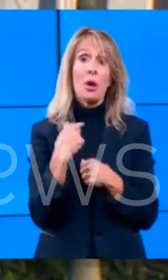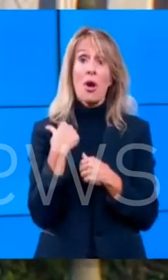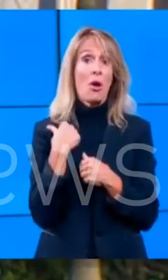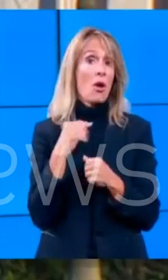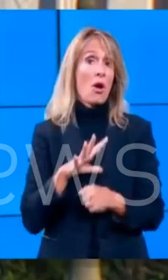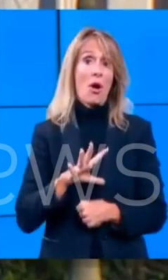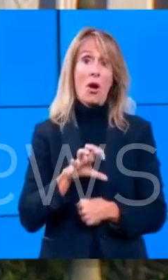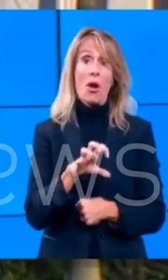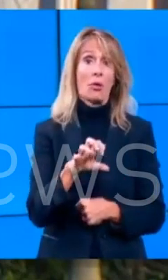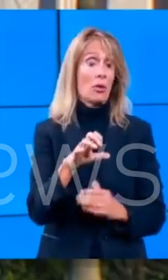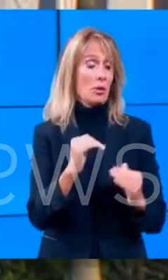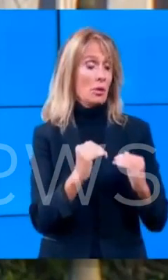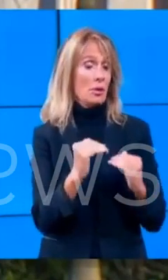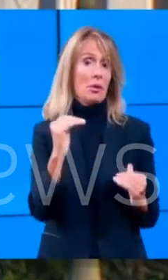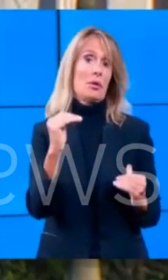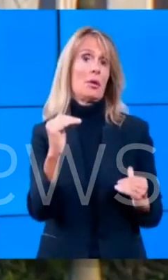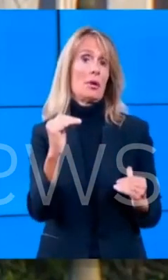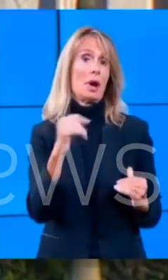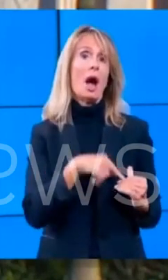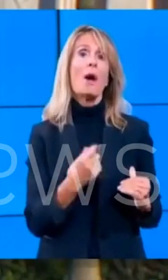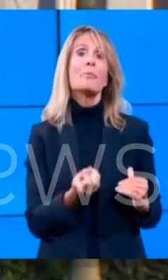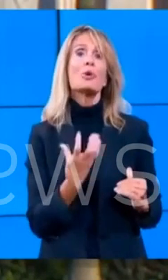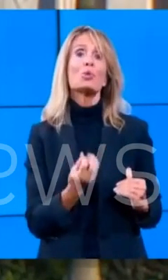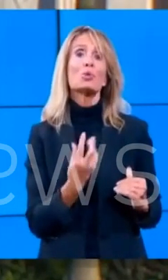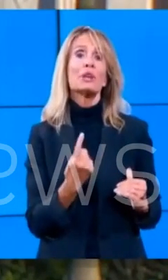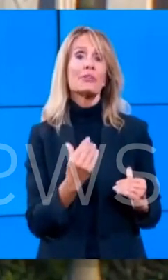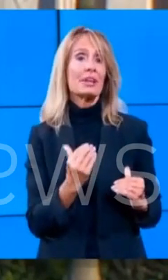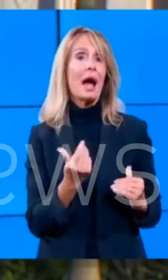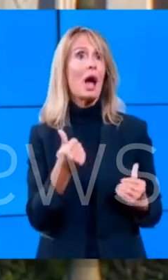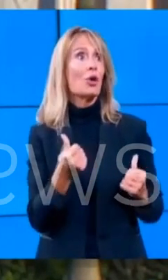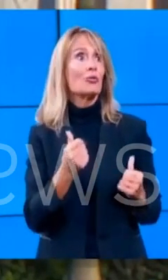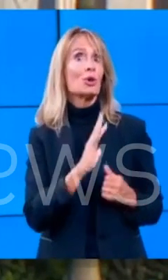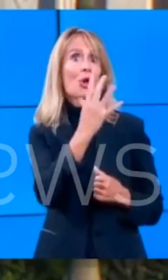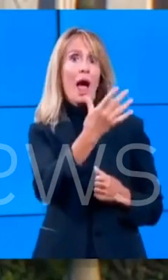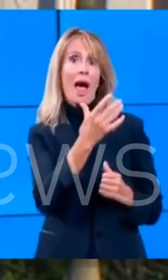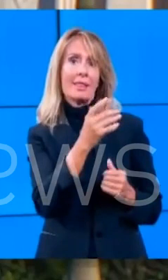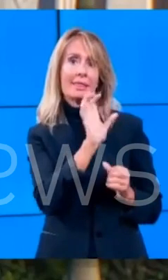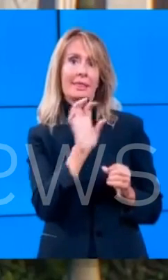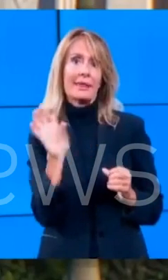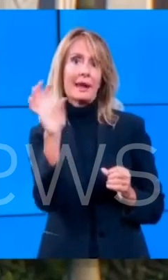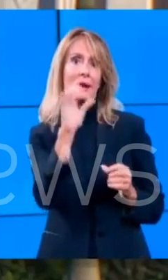a recuperare il gap di produttività che abbiamo con gli altri paesi. Occorre una